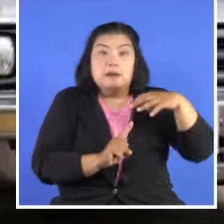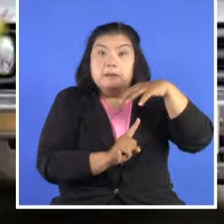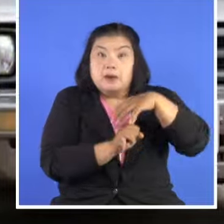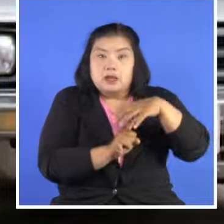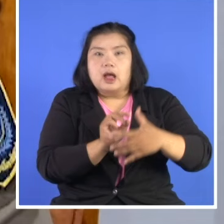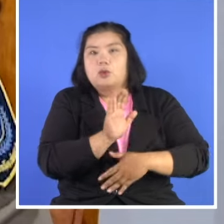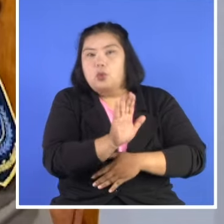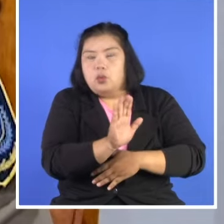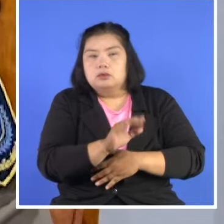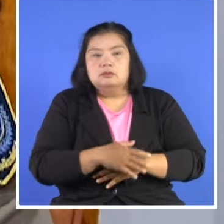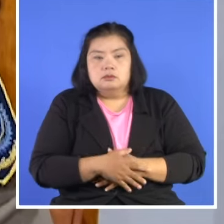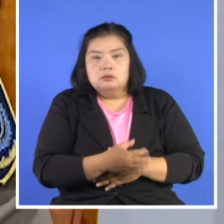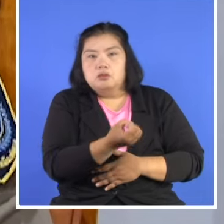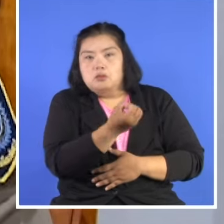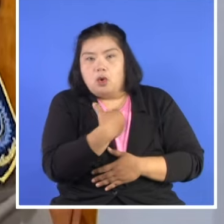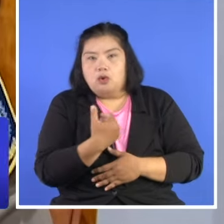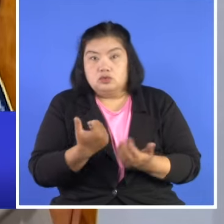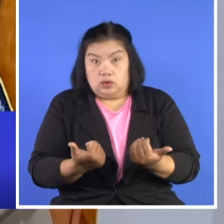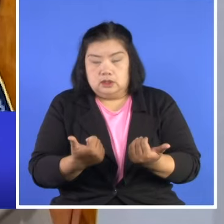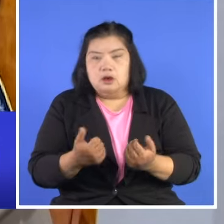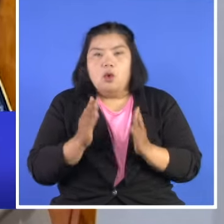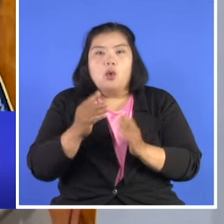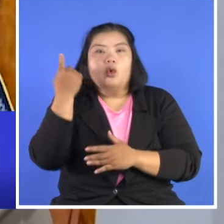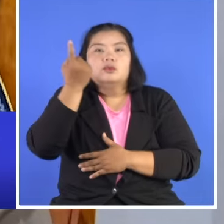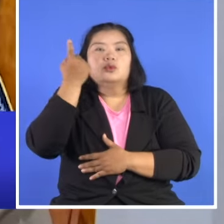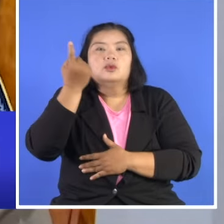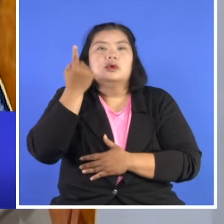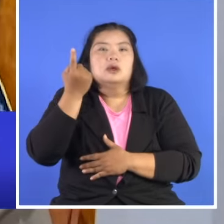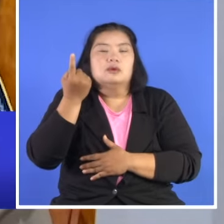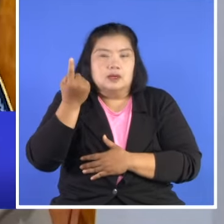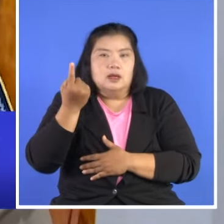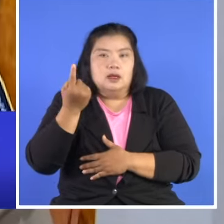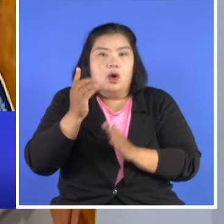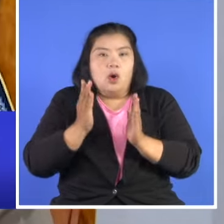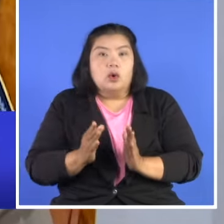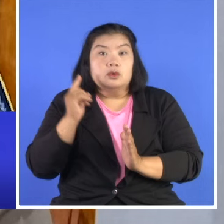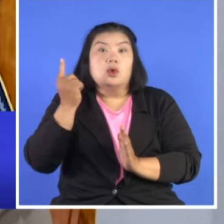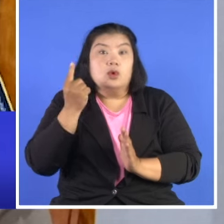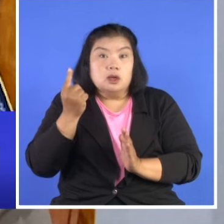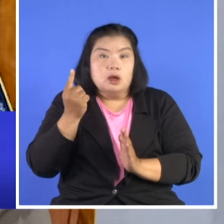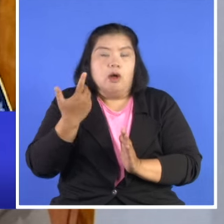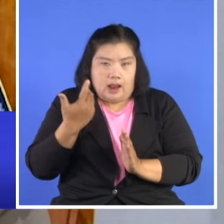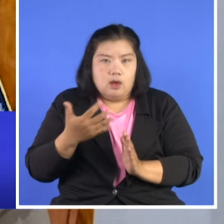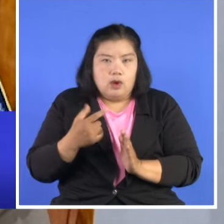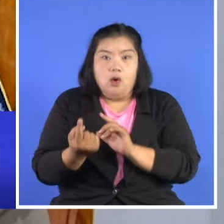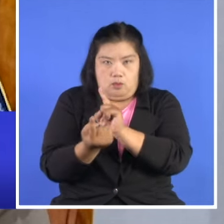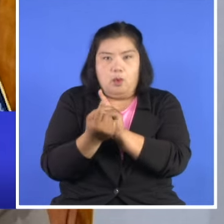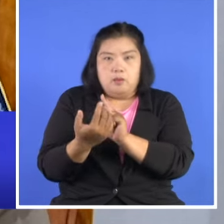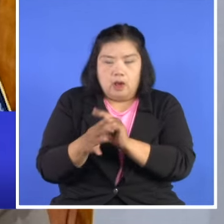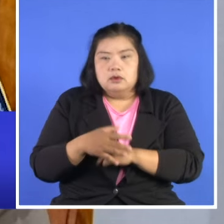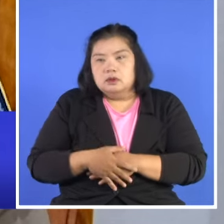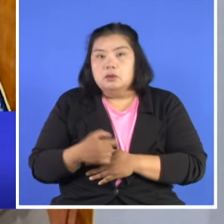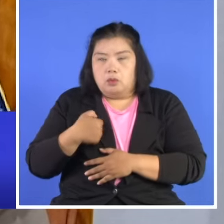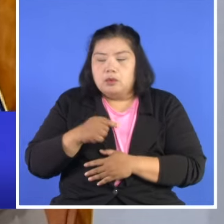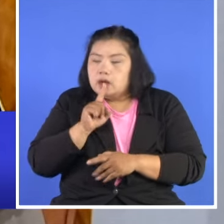คดีนี้เนี่ยเบื้องต้นก็มีนักท่องเที่ยวที่เดินทางมาให้ตำรวจสอบปากคำเป็นที่เรียบร้อยแล้วแลก็เดี๋ยวคงจะมีการส่งไป